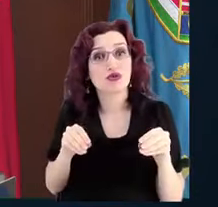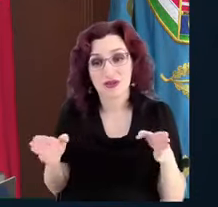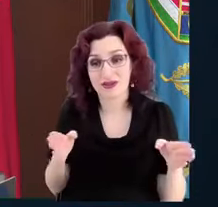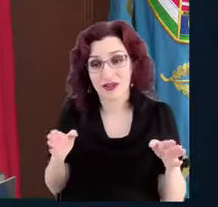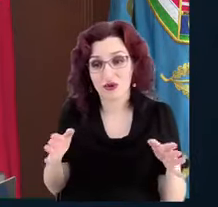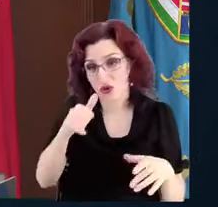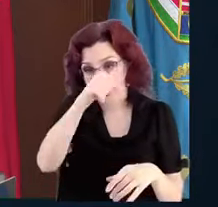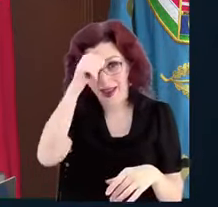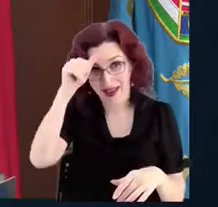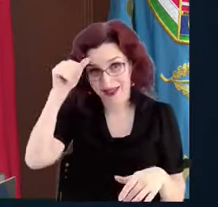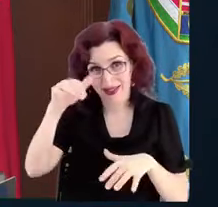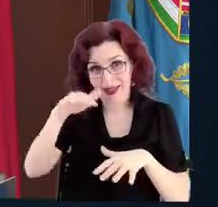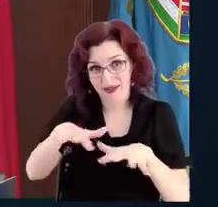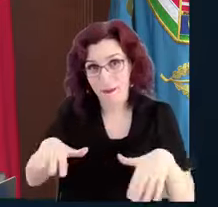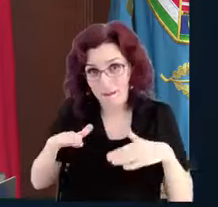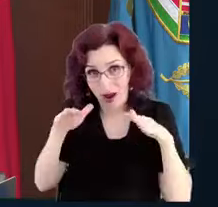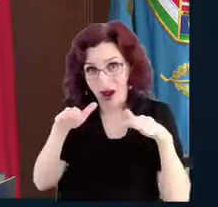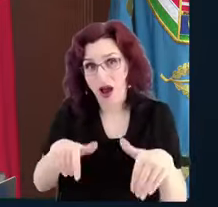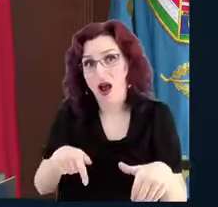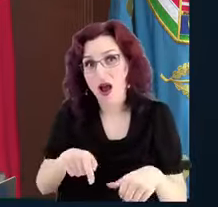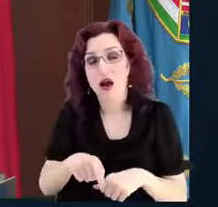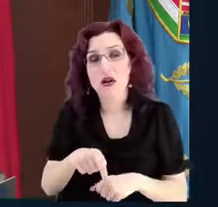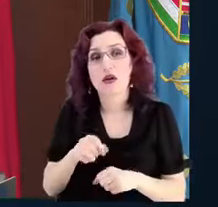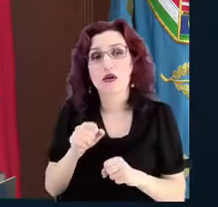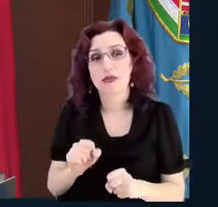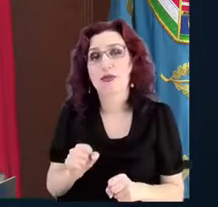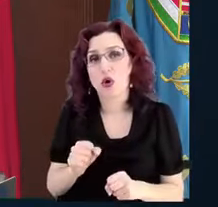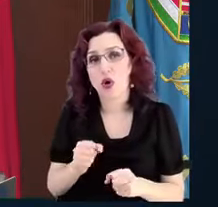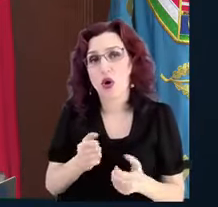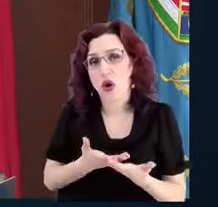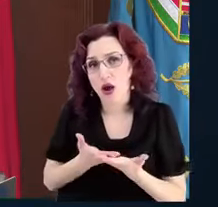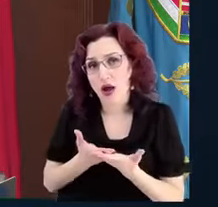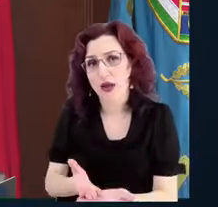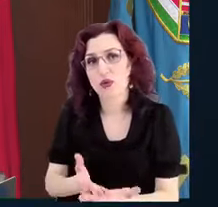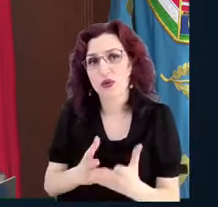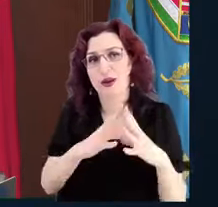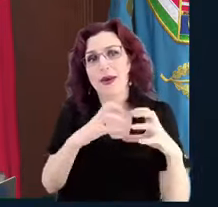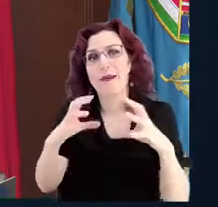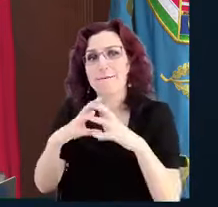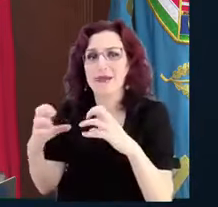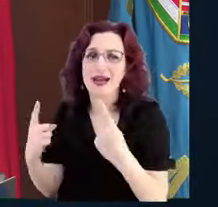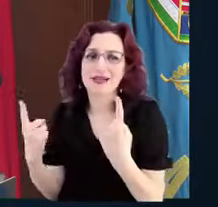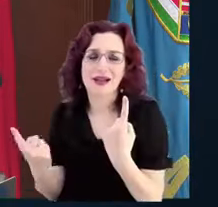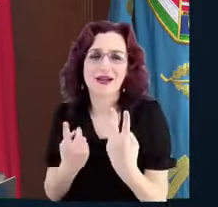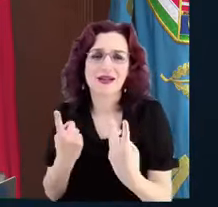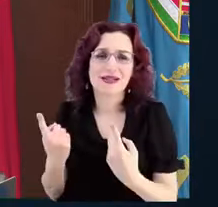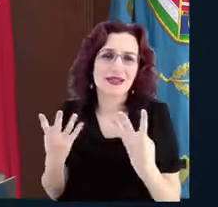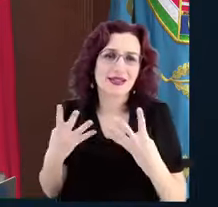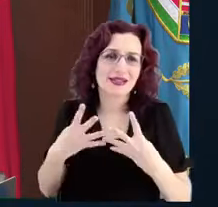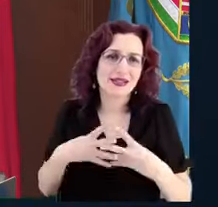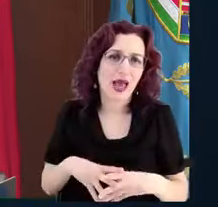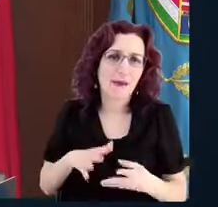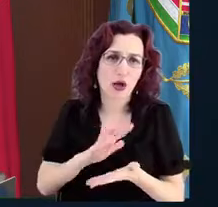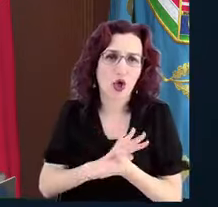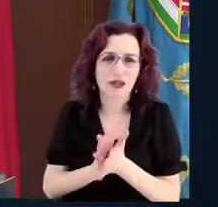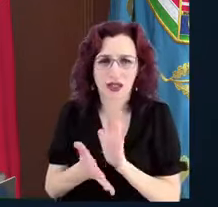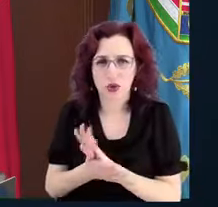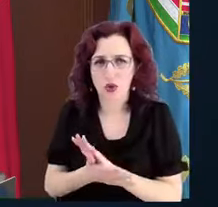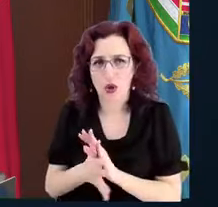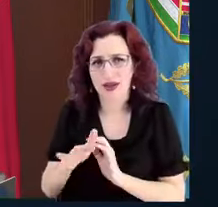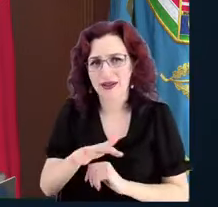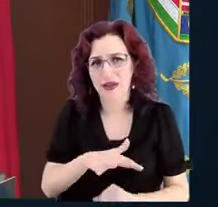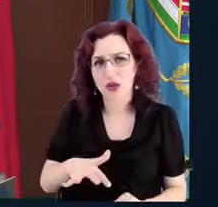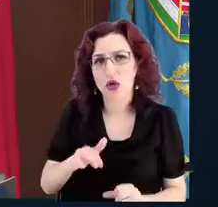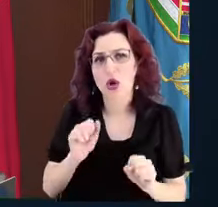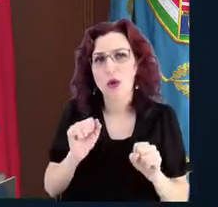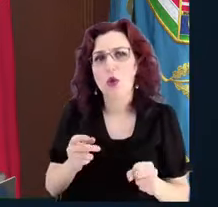ai lavoratori del nostro sistema contrattuale alle imprese del nostro sistema contrattuale di quel territorio cosa può essere la bilateralità per